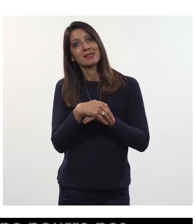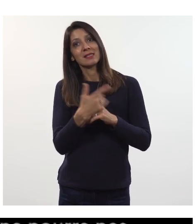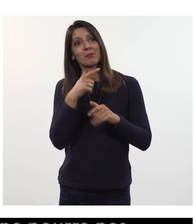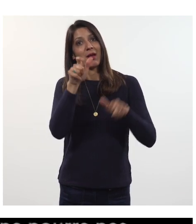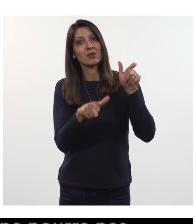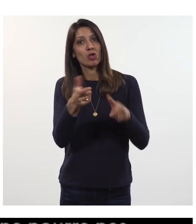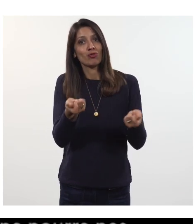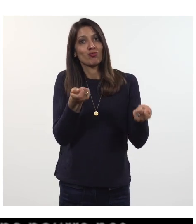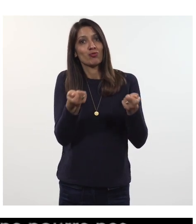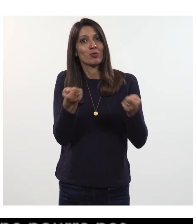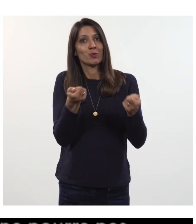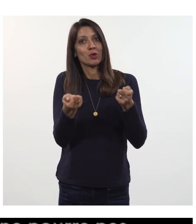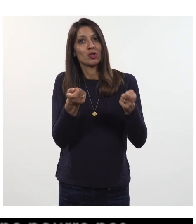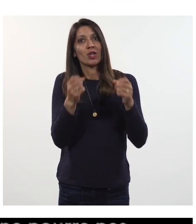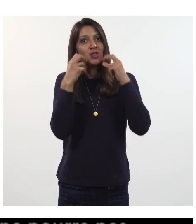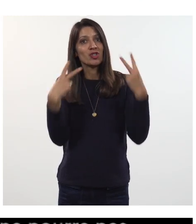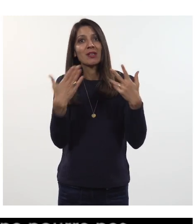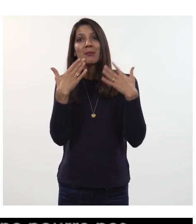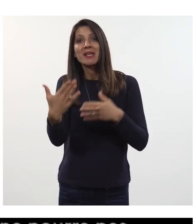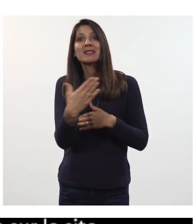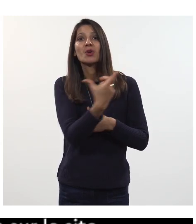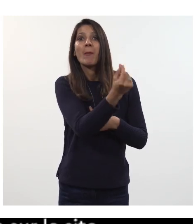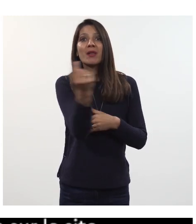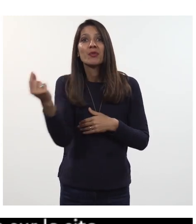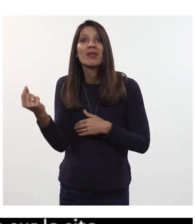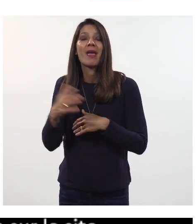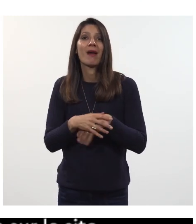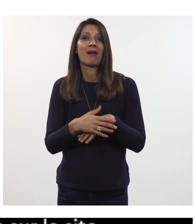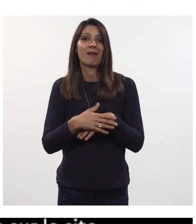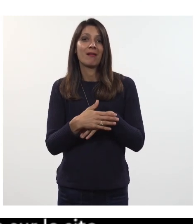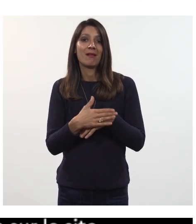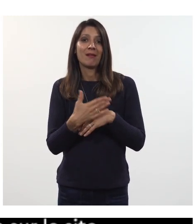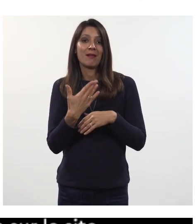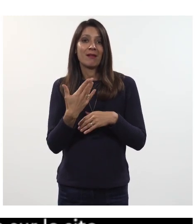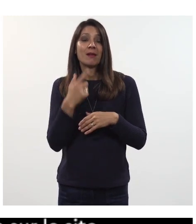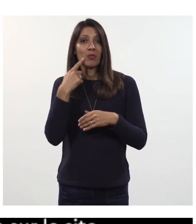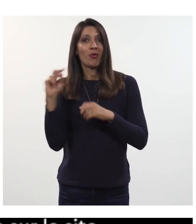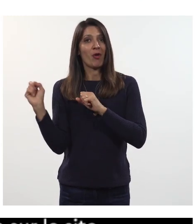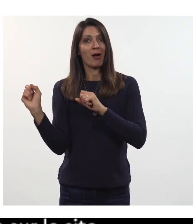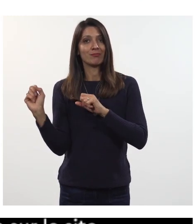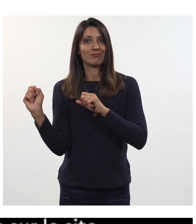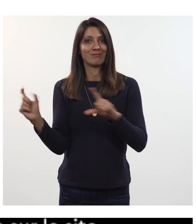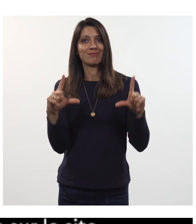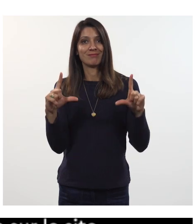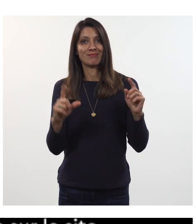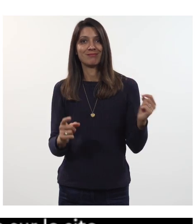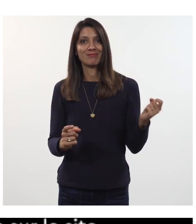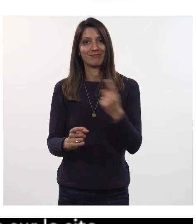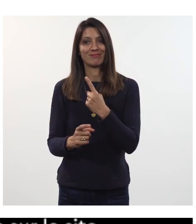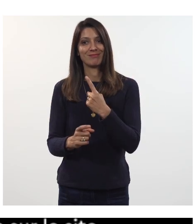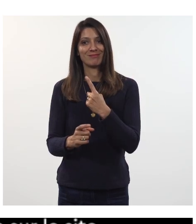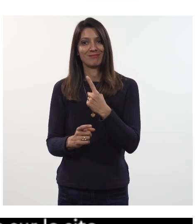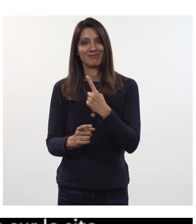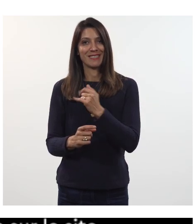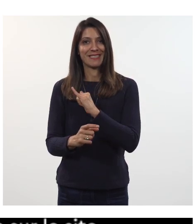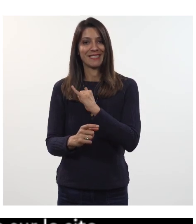modération. Merci à tous nos partenaires. Jules, si tu peux mettre la slide de remerciements pour les partenaires, parce que Coactis